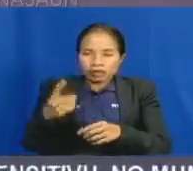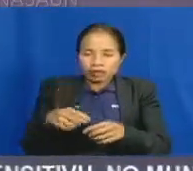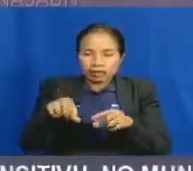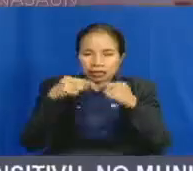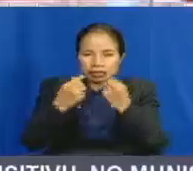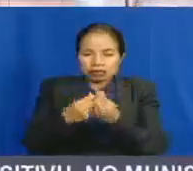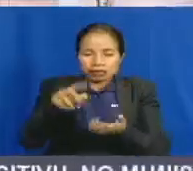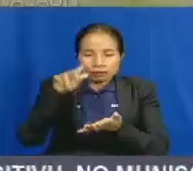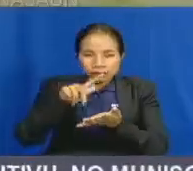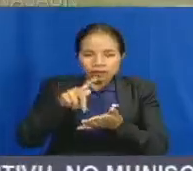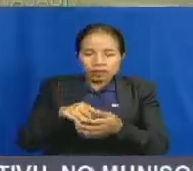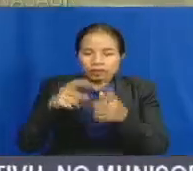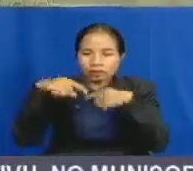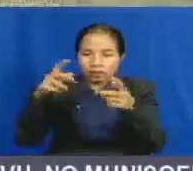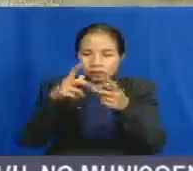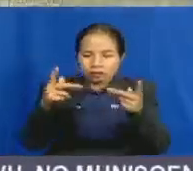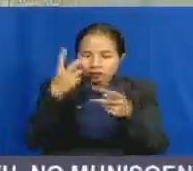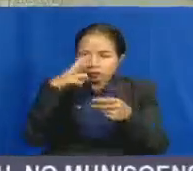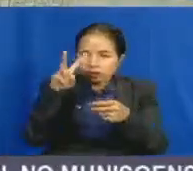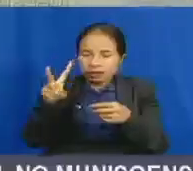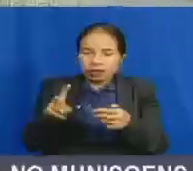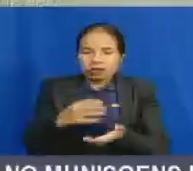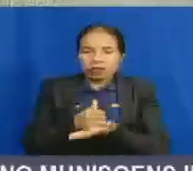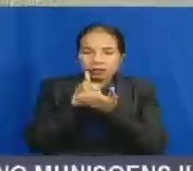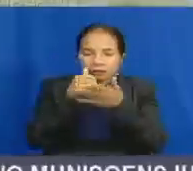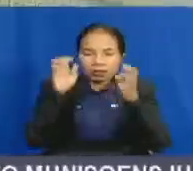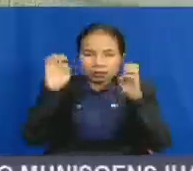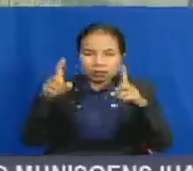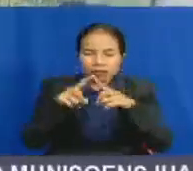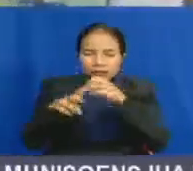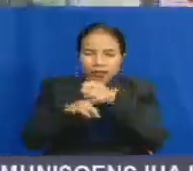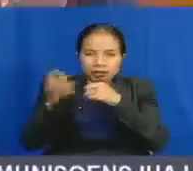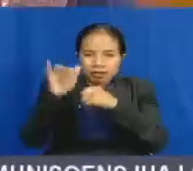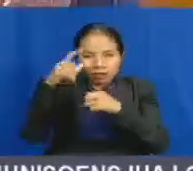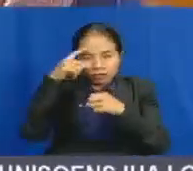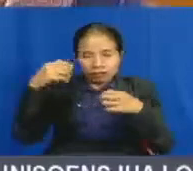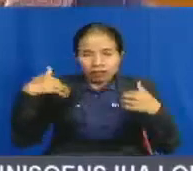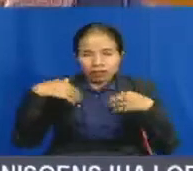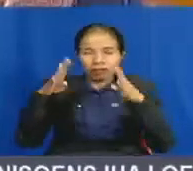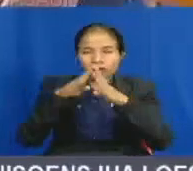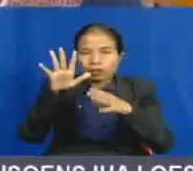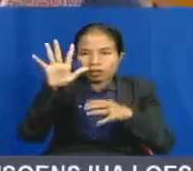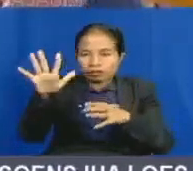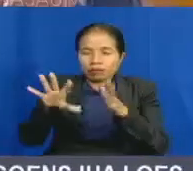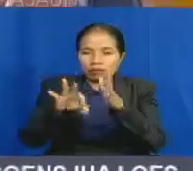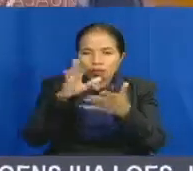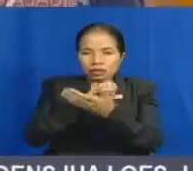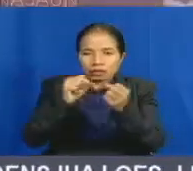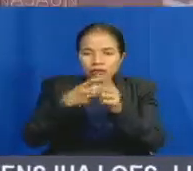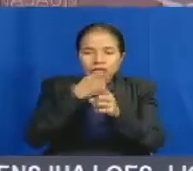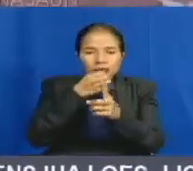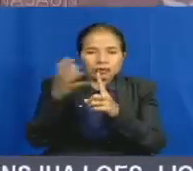Proteção Civil ba direita base hodi verifica no fo apoio emergência ba vítima sira tamba ia uma lima maketan estragos husi